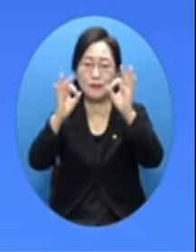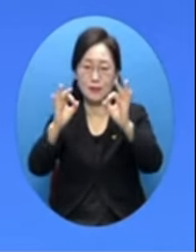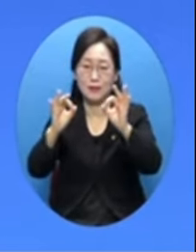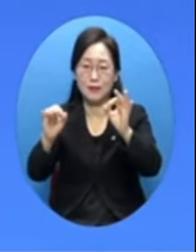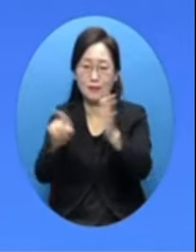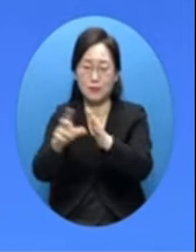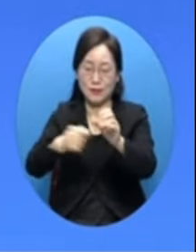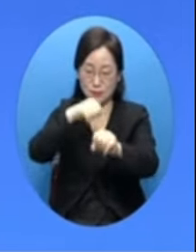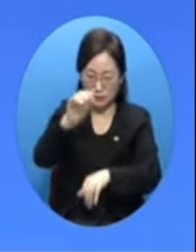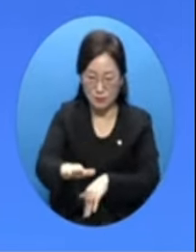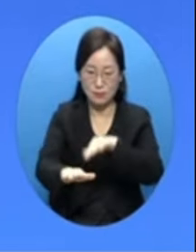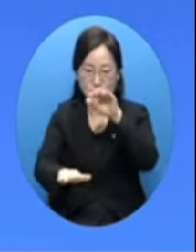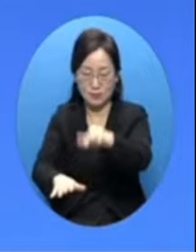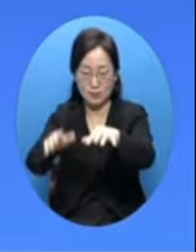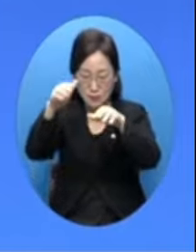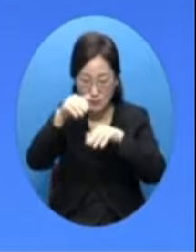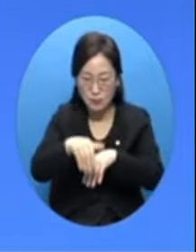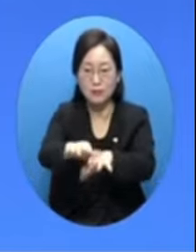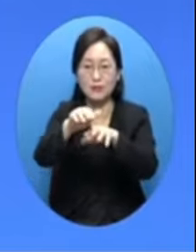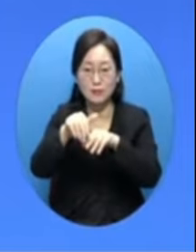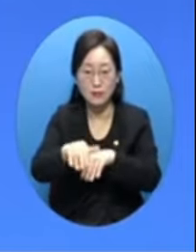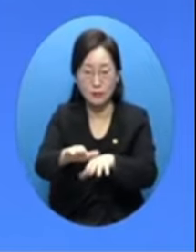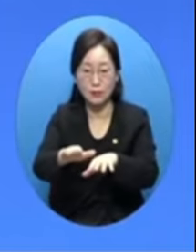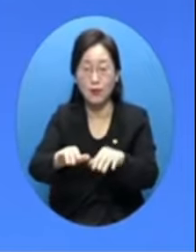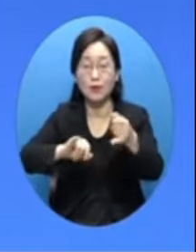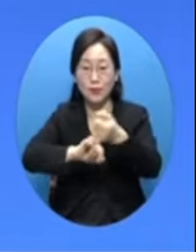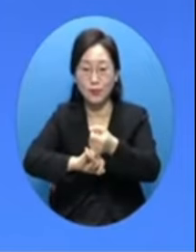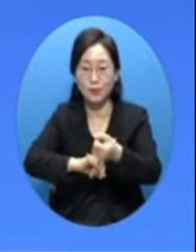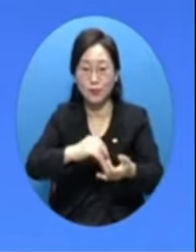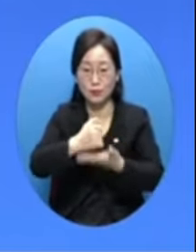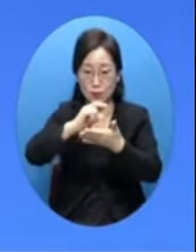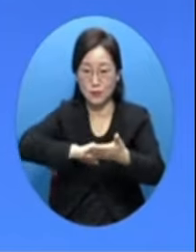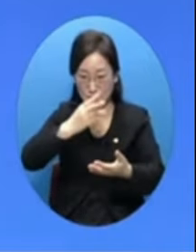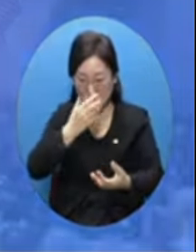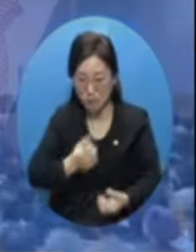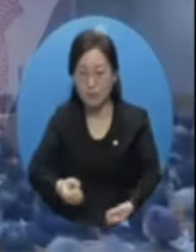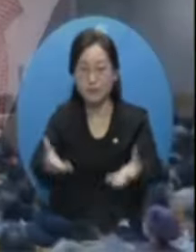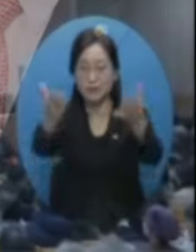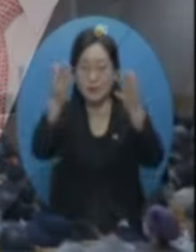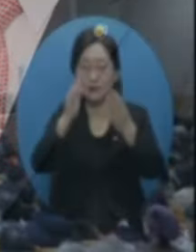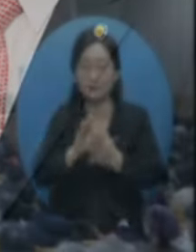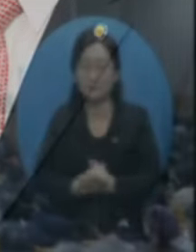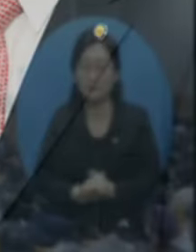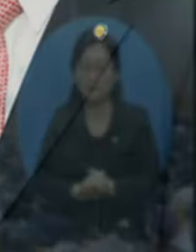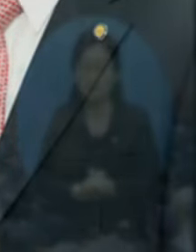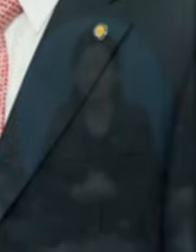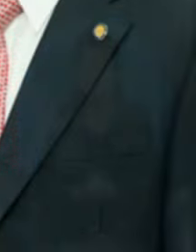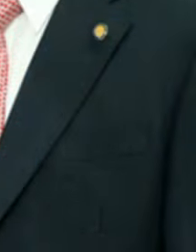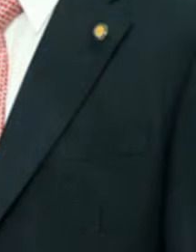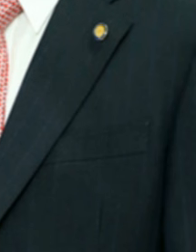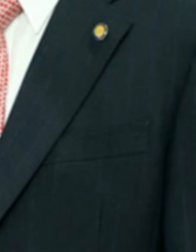믿음으로 전진 또 전진 또 전진하 여러분 모두 되기를 주님의 이름으로 축원합니다